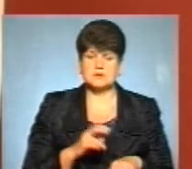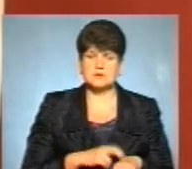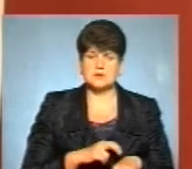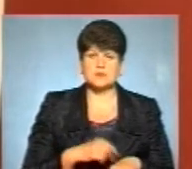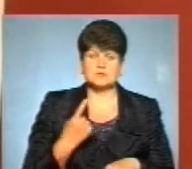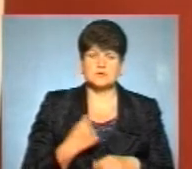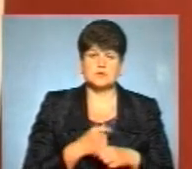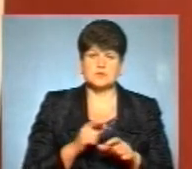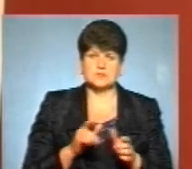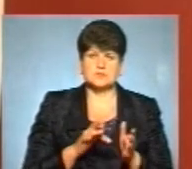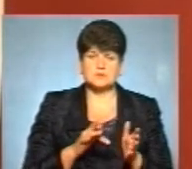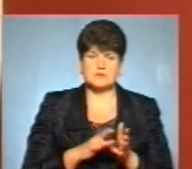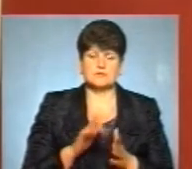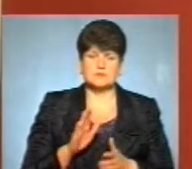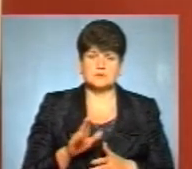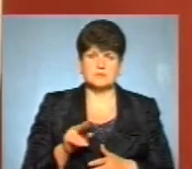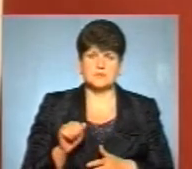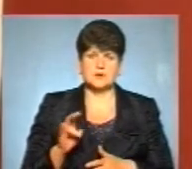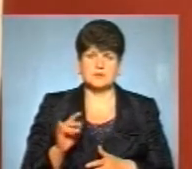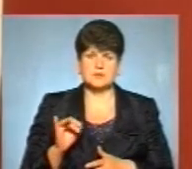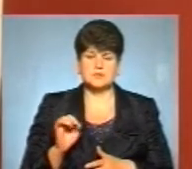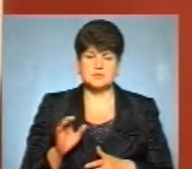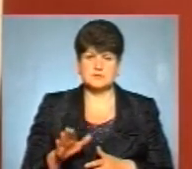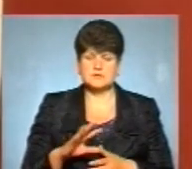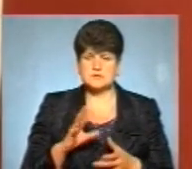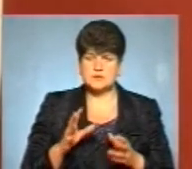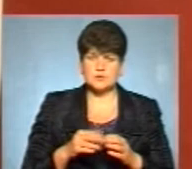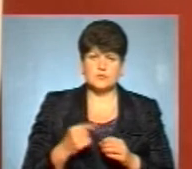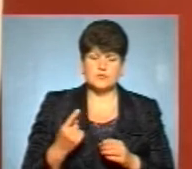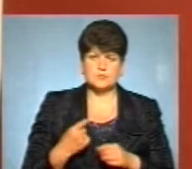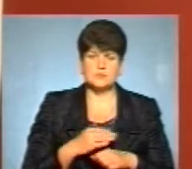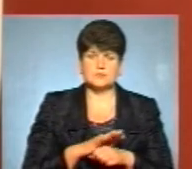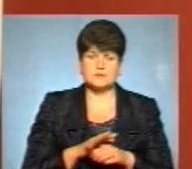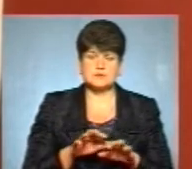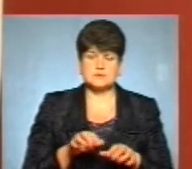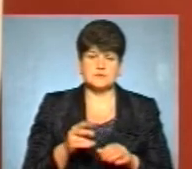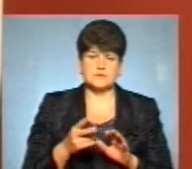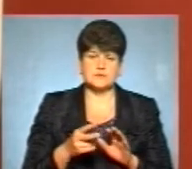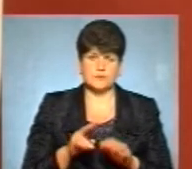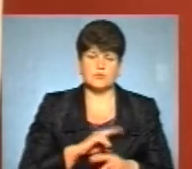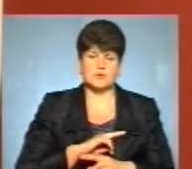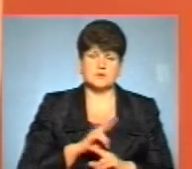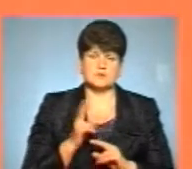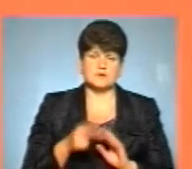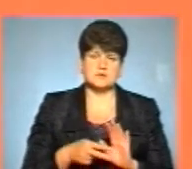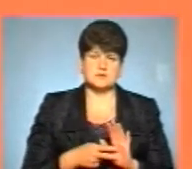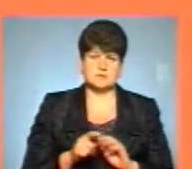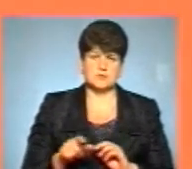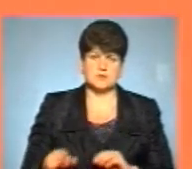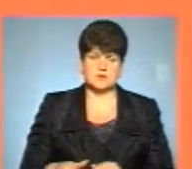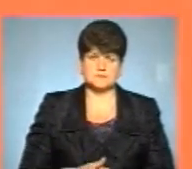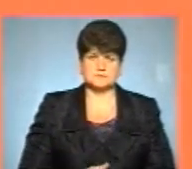обласного лабораторного центру Володимир Паничев. Загалом в області COVID-19 забрав життя 27 людей.